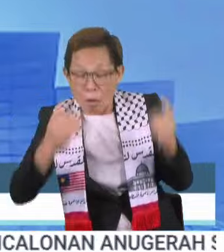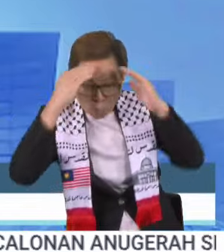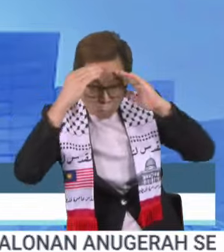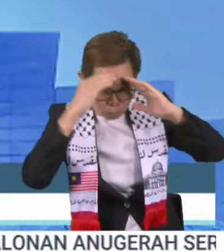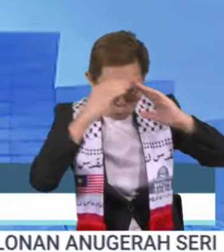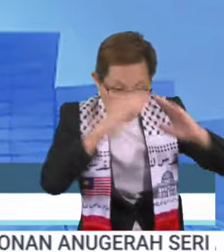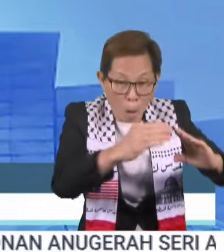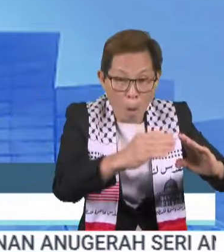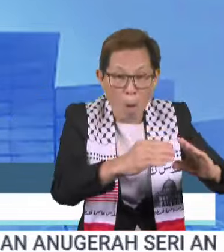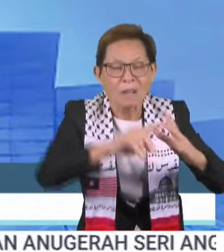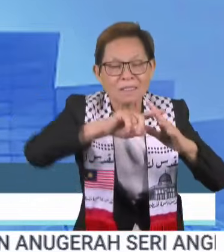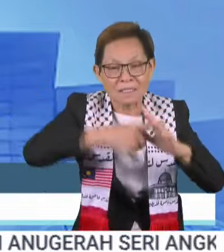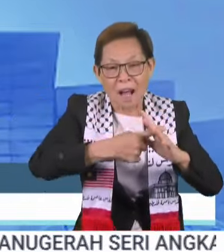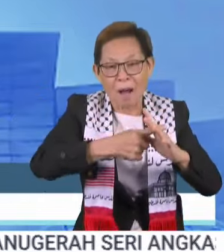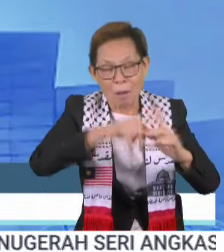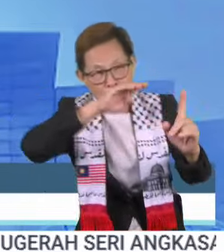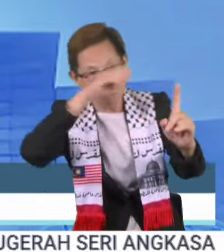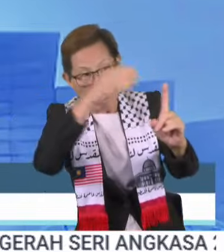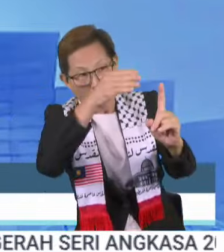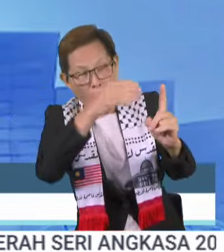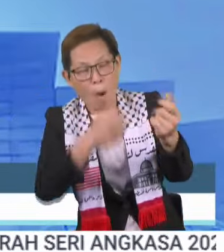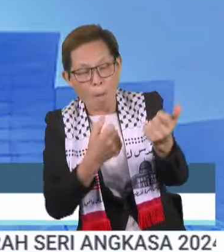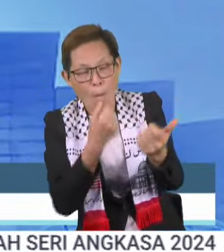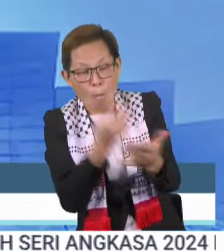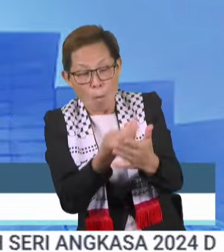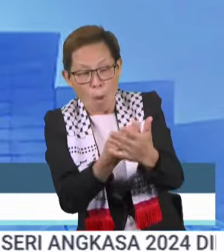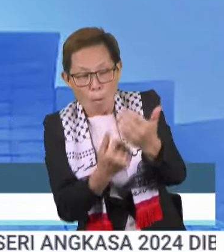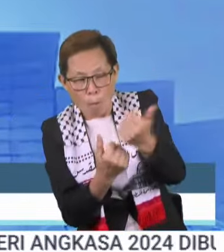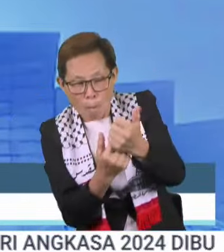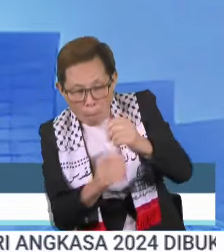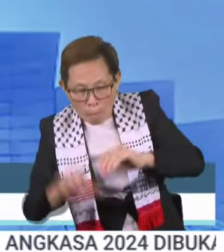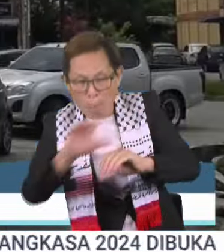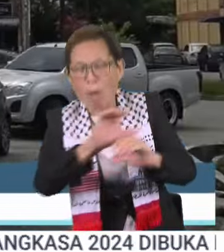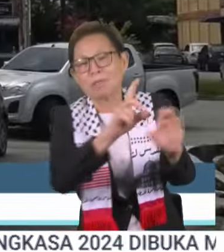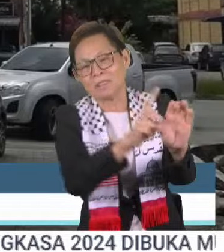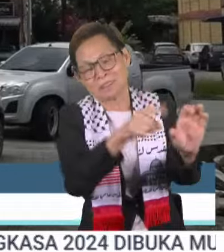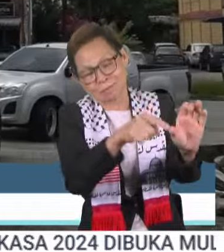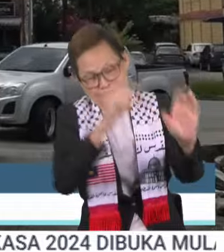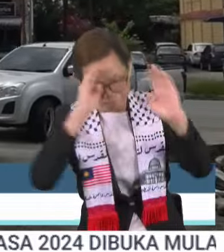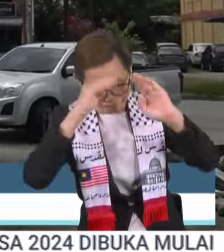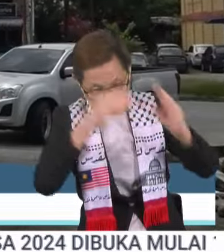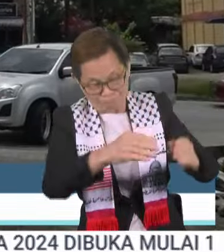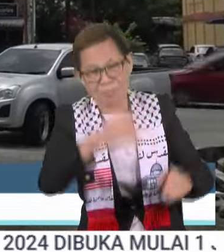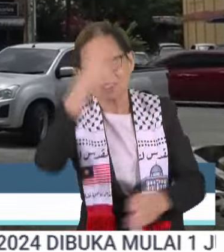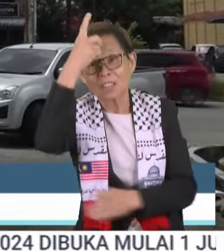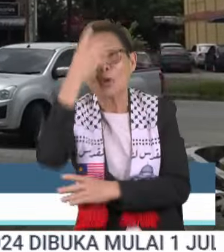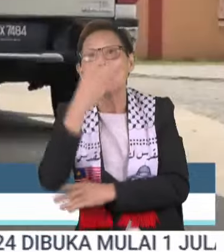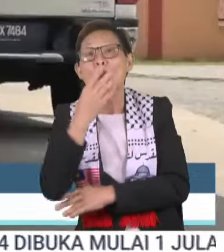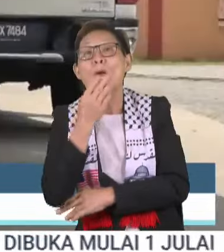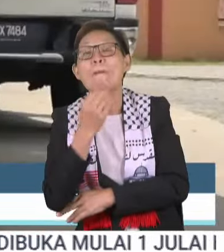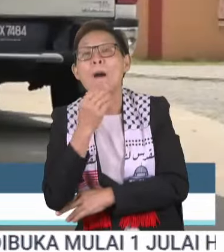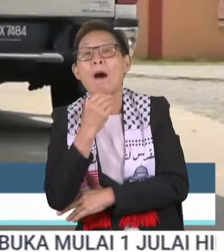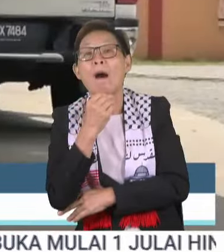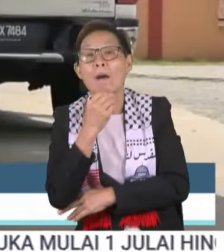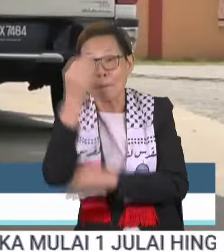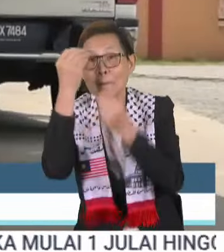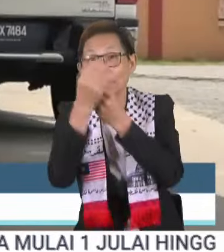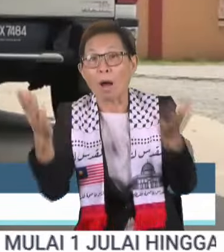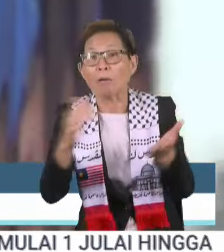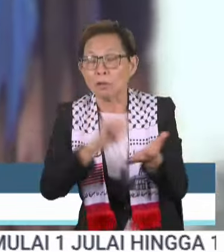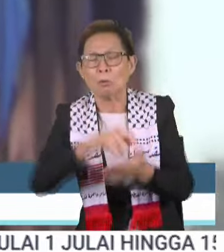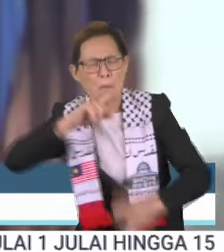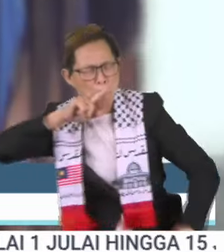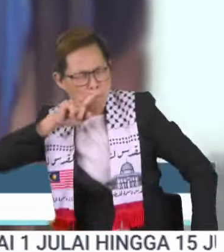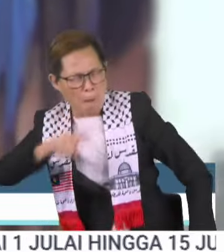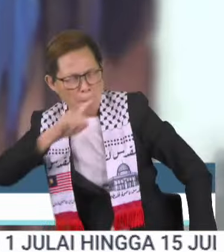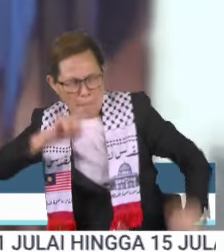tertumpu kepada pelaksanaan penyasaran subsidi diesel. Dato' Sri Anwar memaklumkan perkara itulah yang